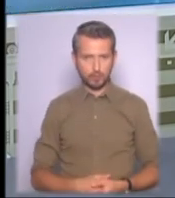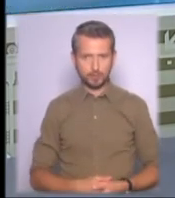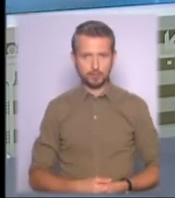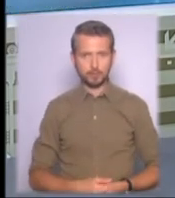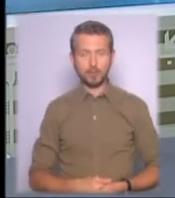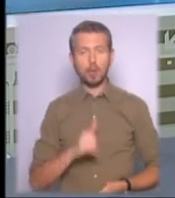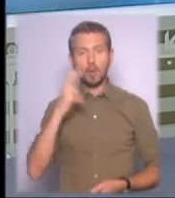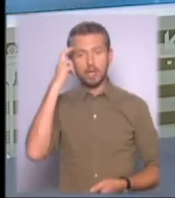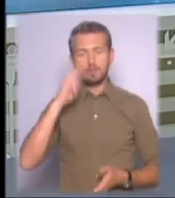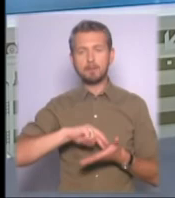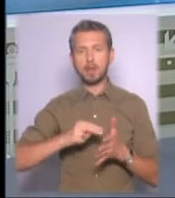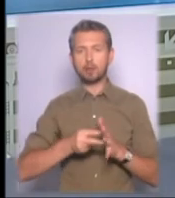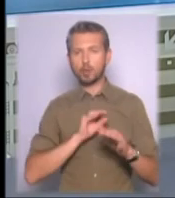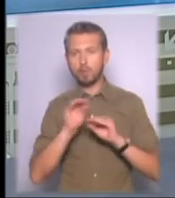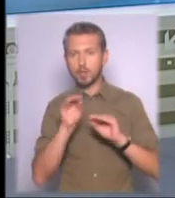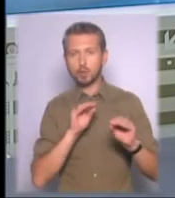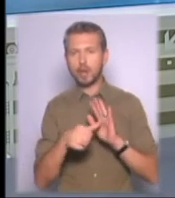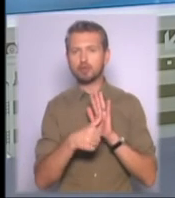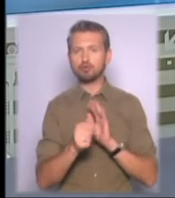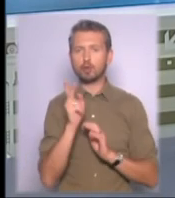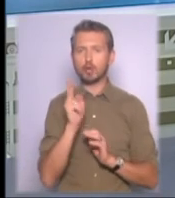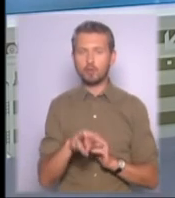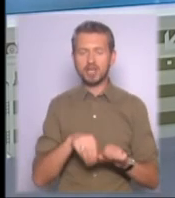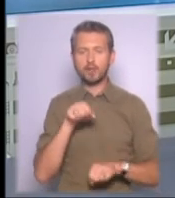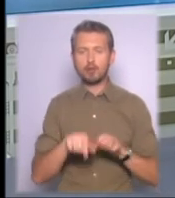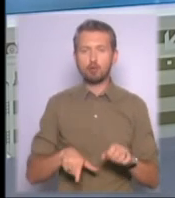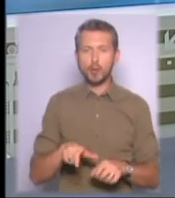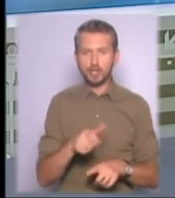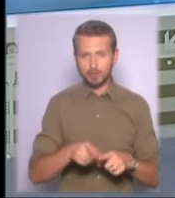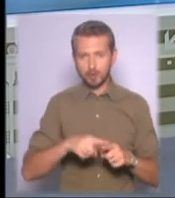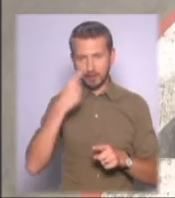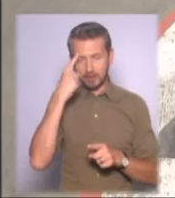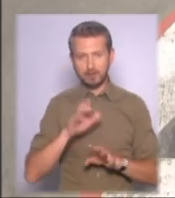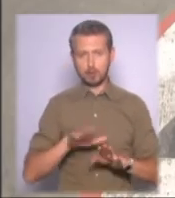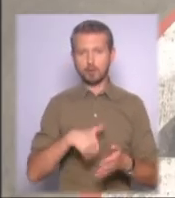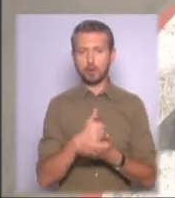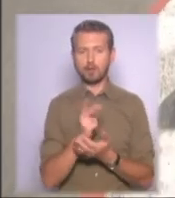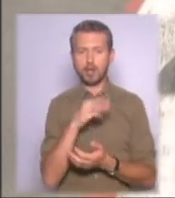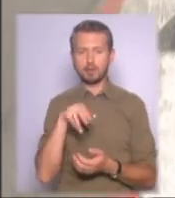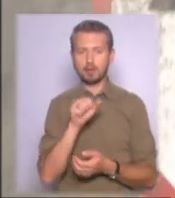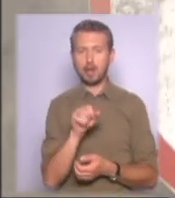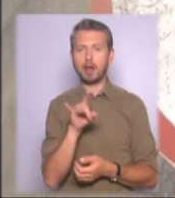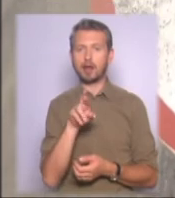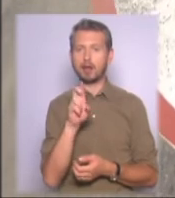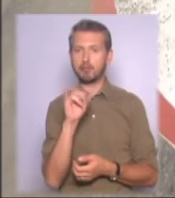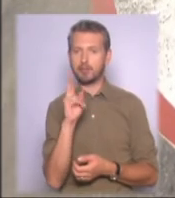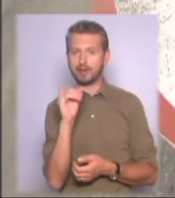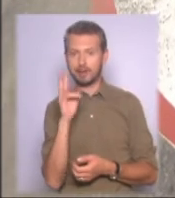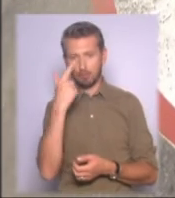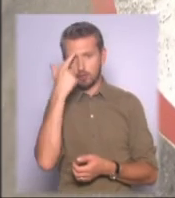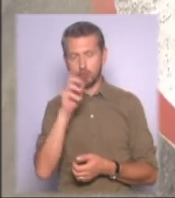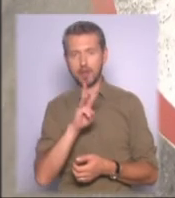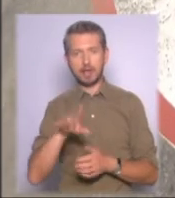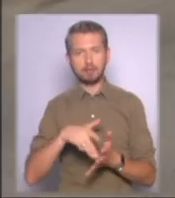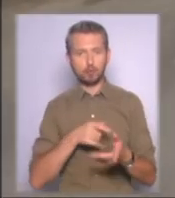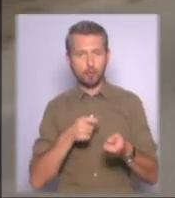У Києві планують облаштувати 600 кілометрів велодоріжок. Про це заявив заступник голови КМДА Павло Рябікін, повідомляє сайт міської влади. За